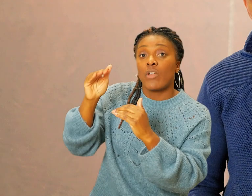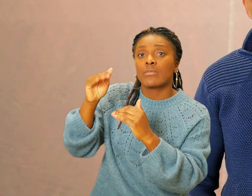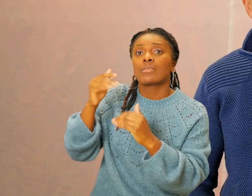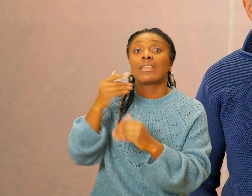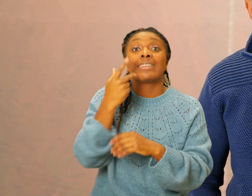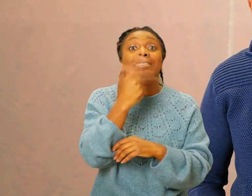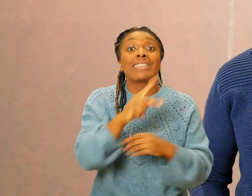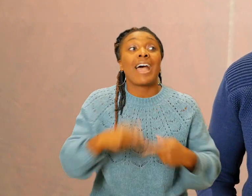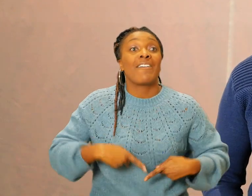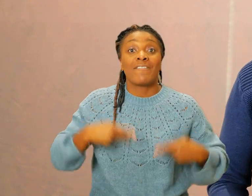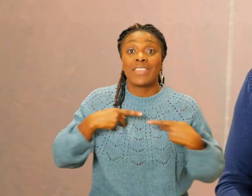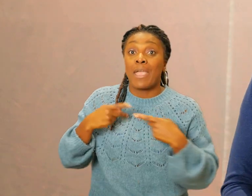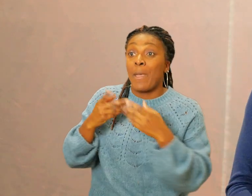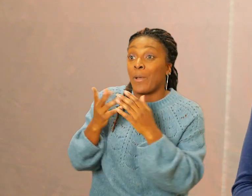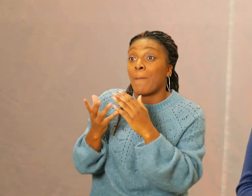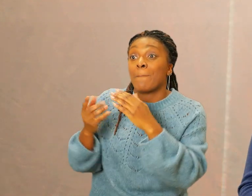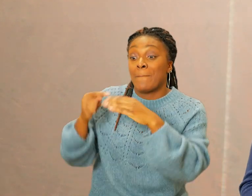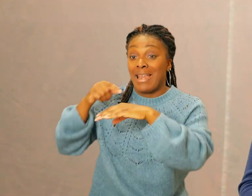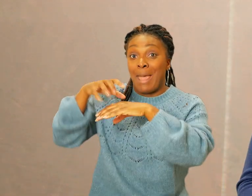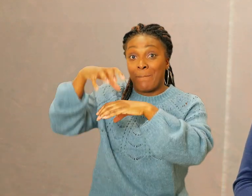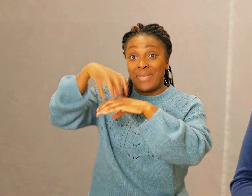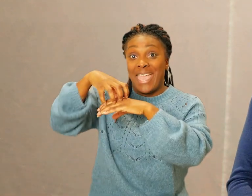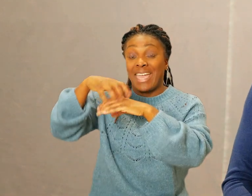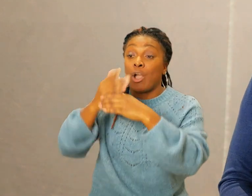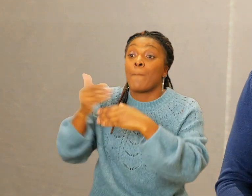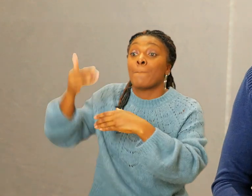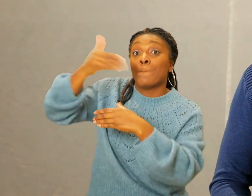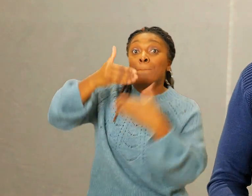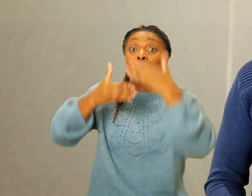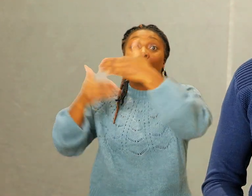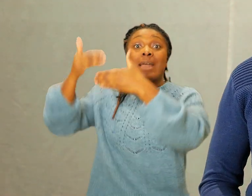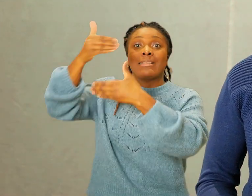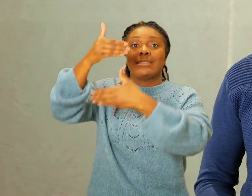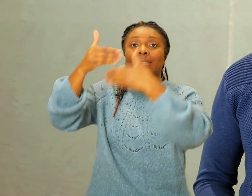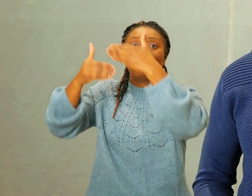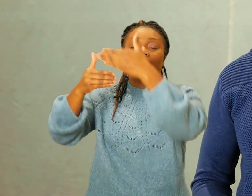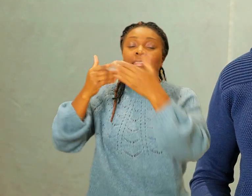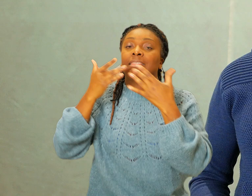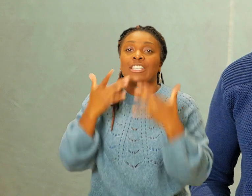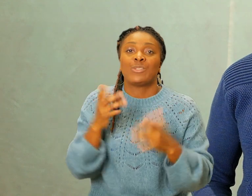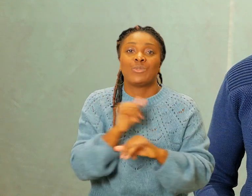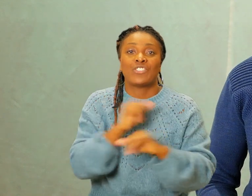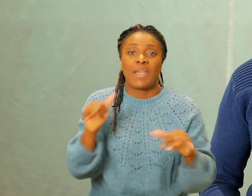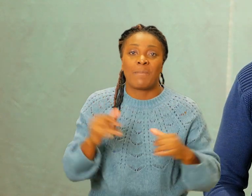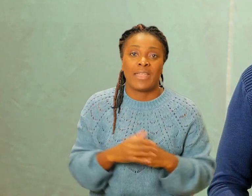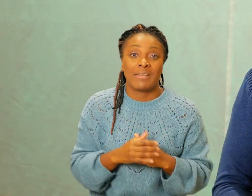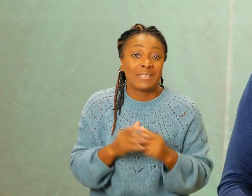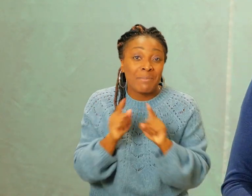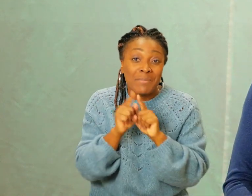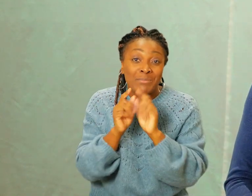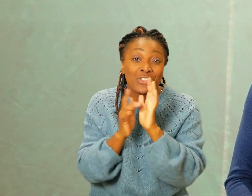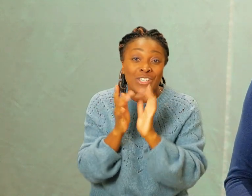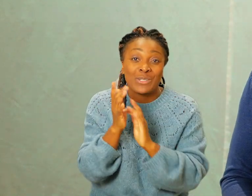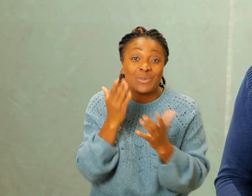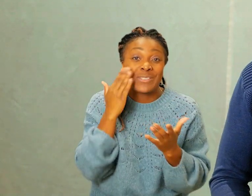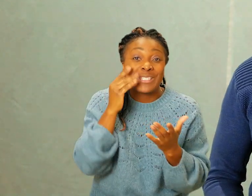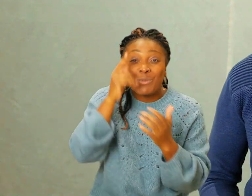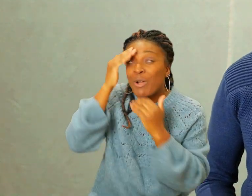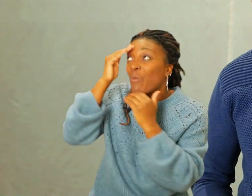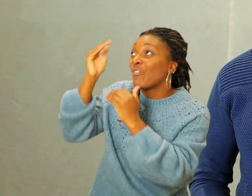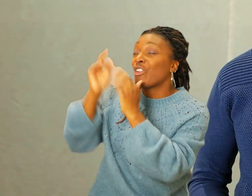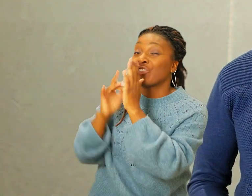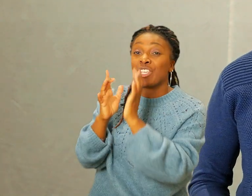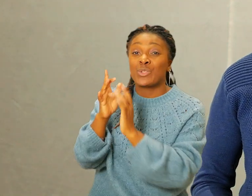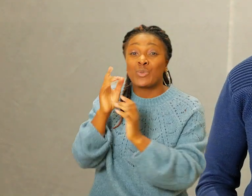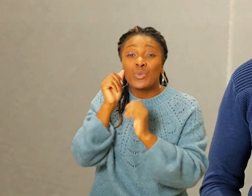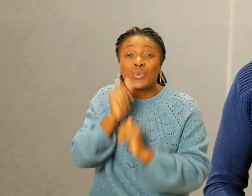elle ne sera pas déçu. Amen. Si tu mets ta confiance en Jésus-Christ et si tu bâtis tous les jours